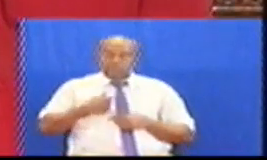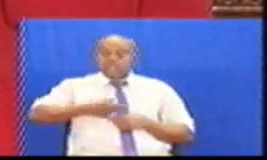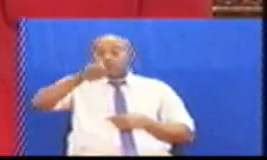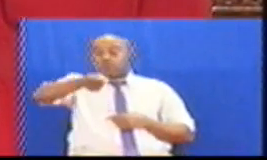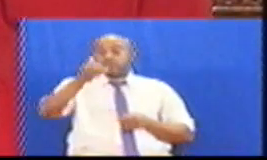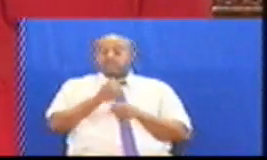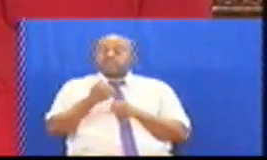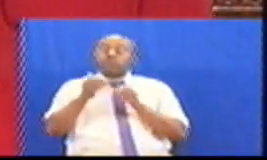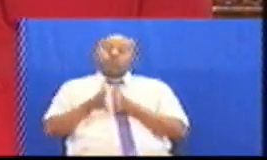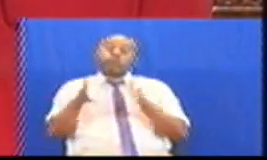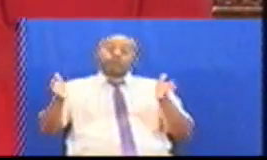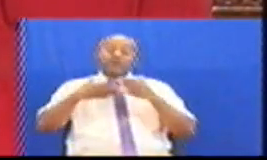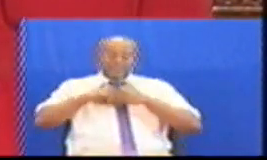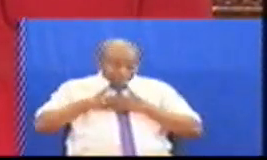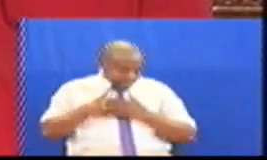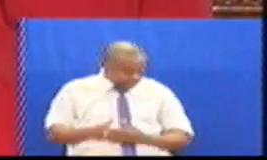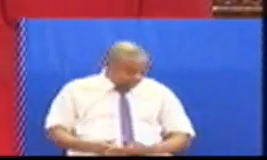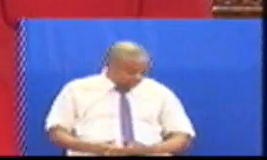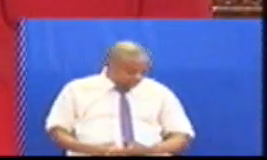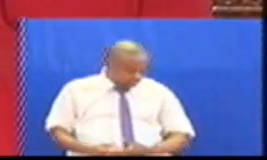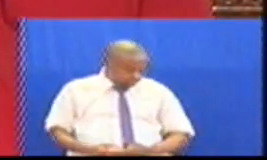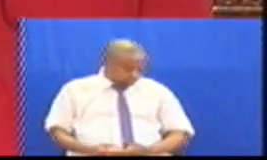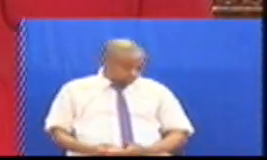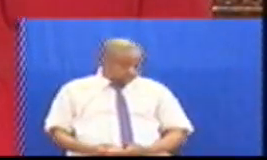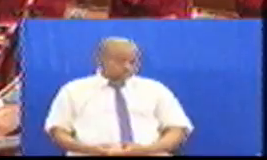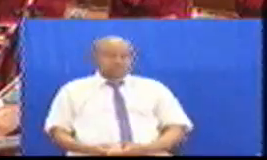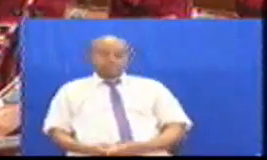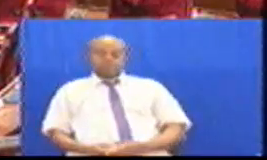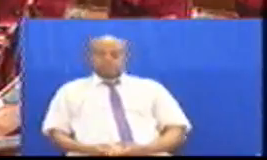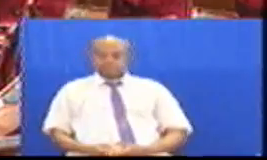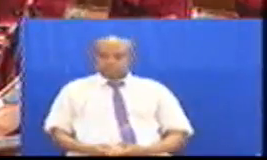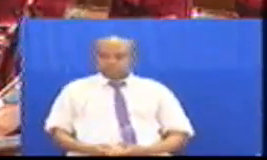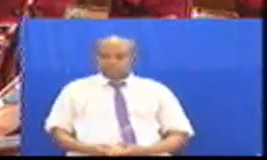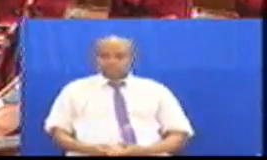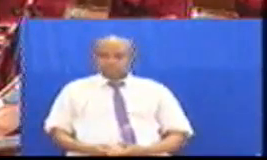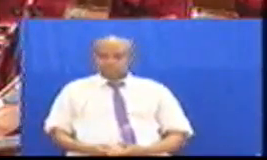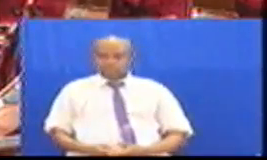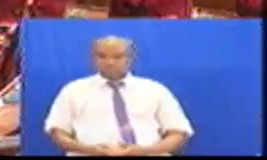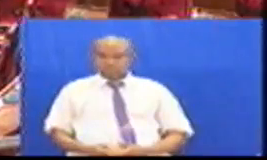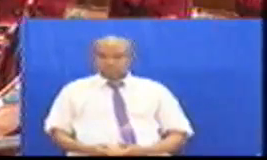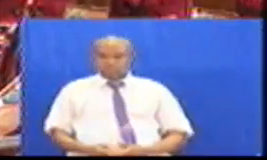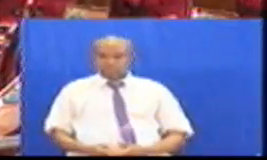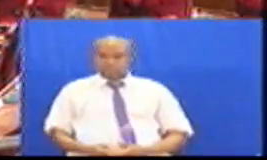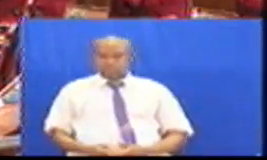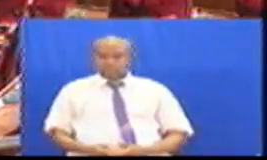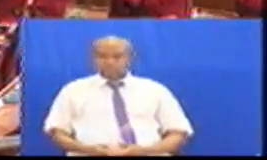kazi kubwa mnayofanya. Asanteni sana. Asante sana Mheshimiwa Sabrina Sungura.